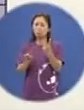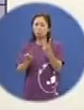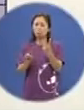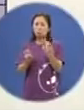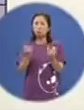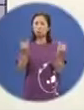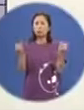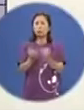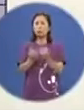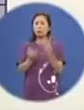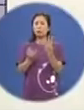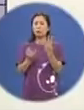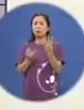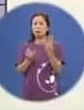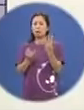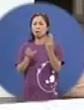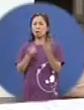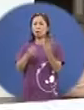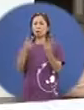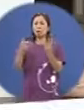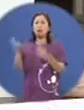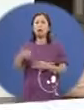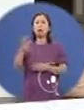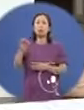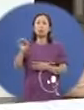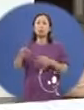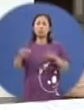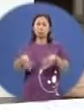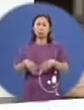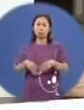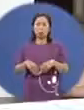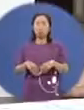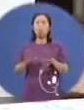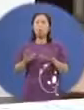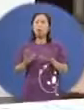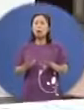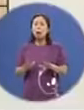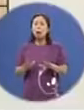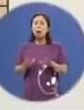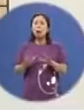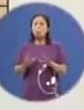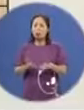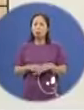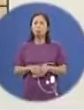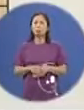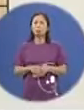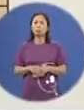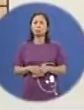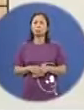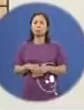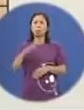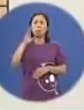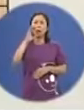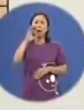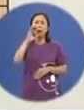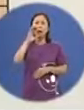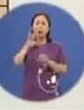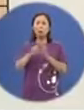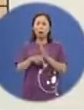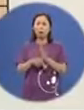4.2%、 はい、 ま、しかなかったんです。現在はですね、まあ、直近のデータは和歌山でいうと男性で、